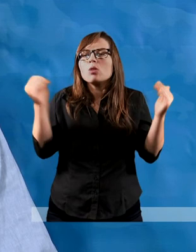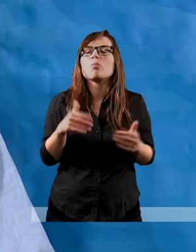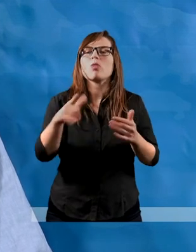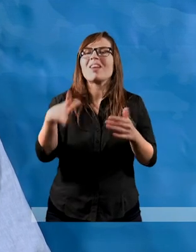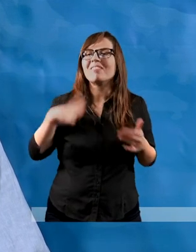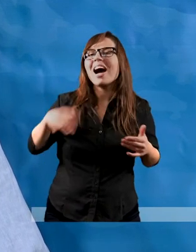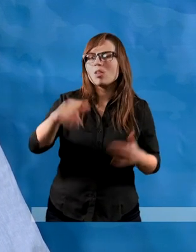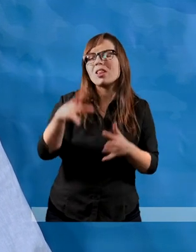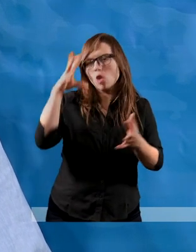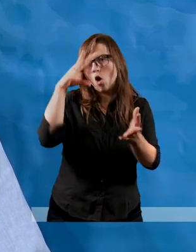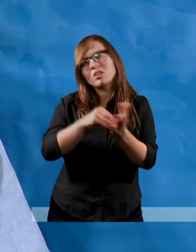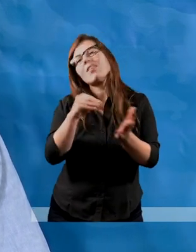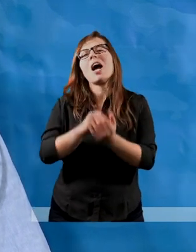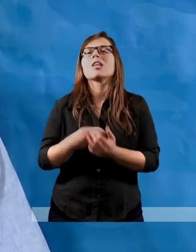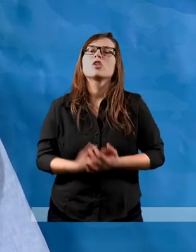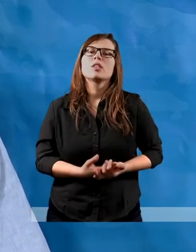że warto tego doświadczyć.